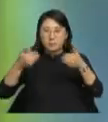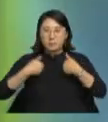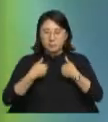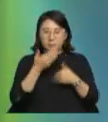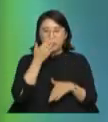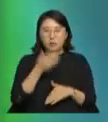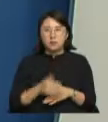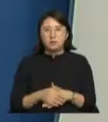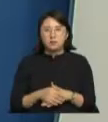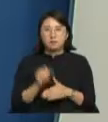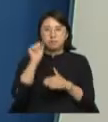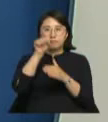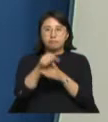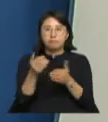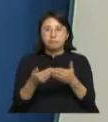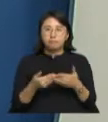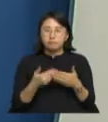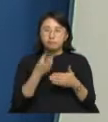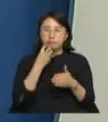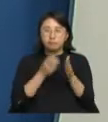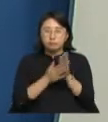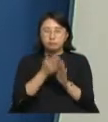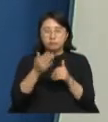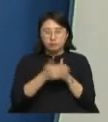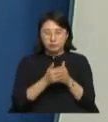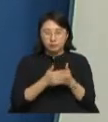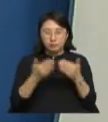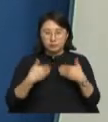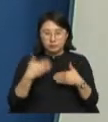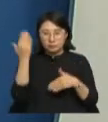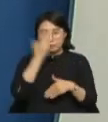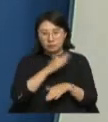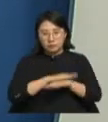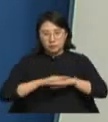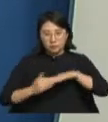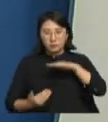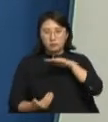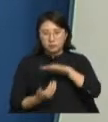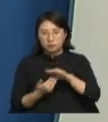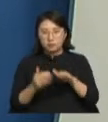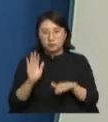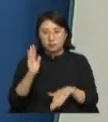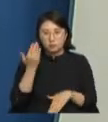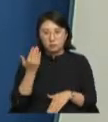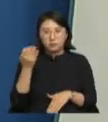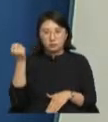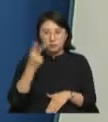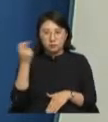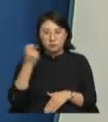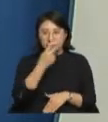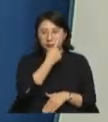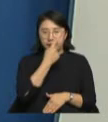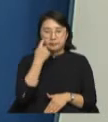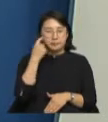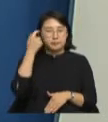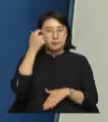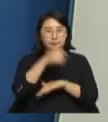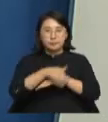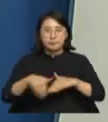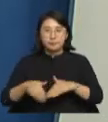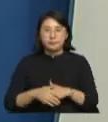합니다. 서울시는 자치구의 협조를 받아 방역수칙이 제대로 지켜지고 있는지 수시로 점검해 나갈